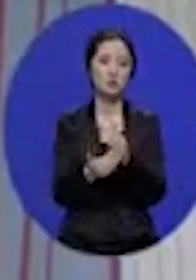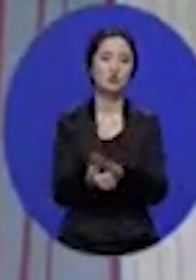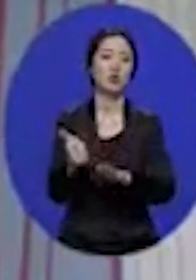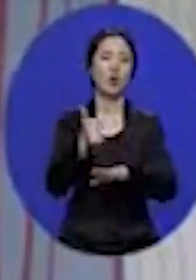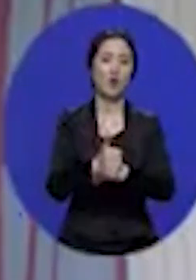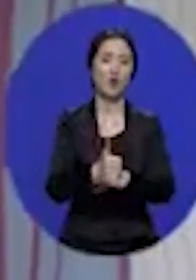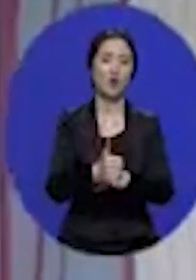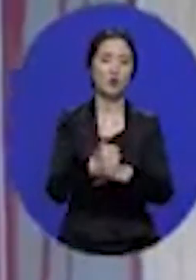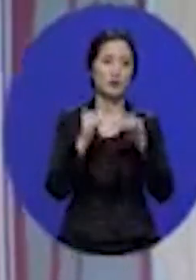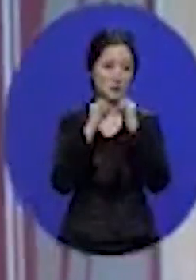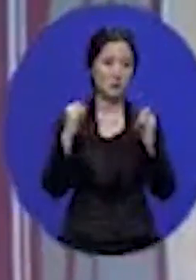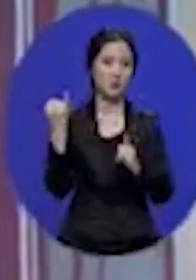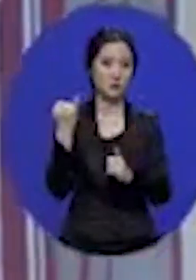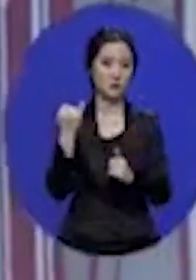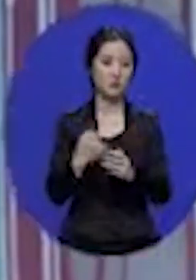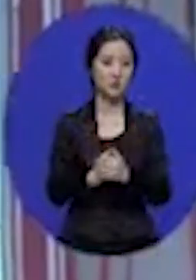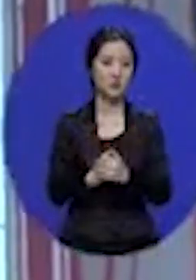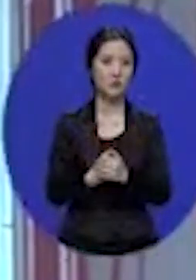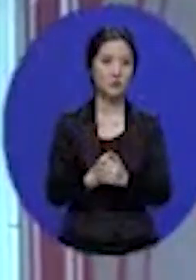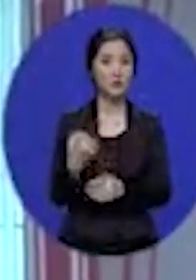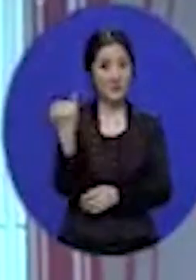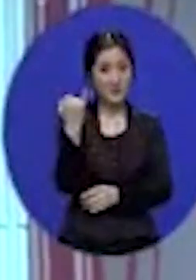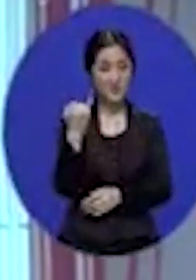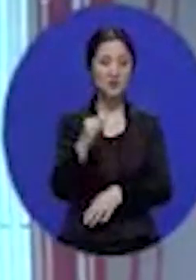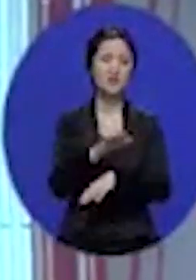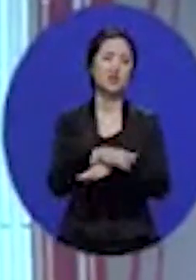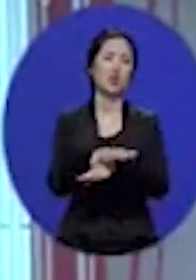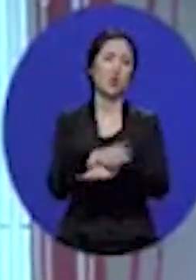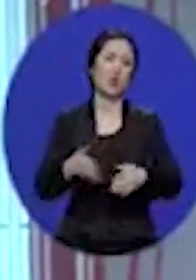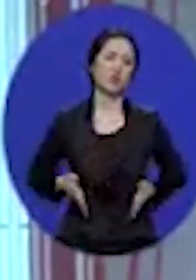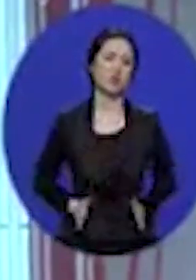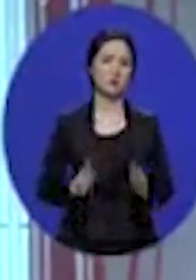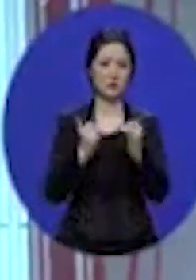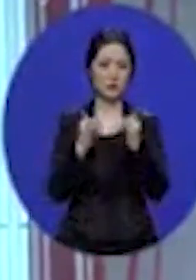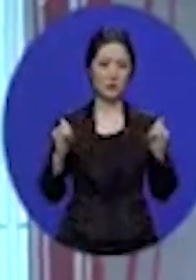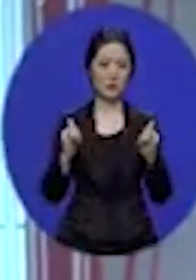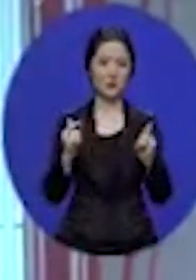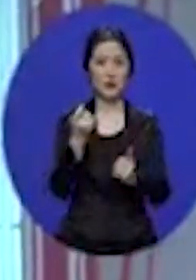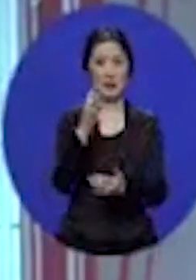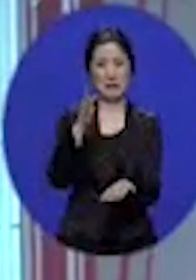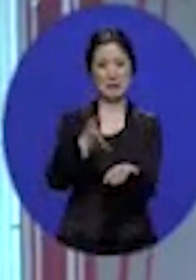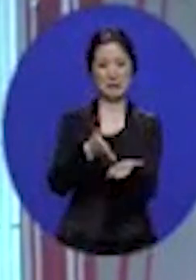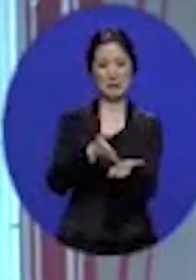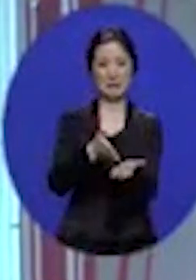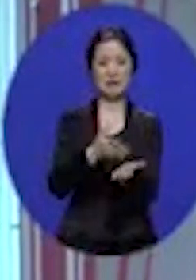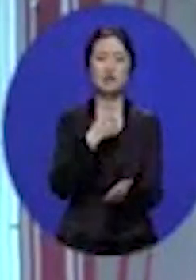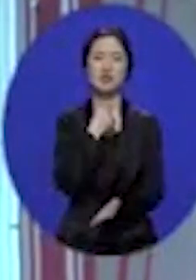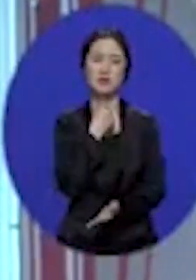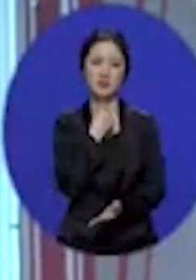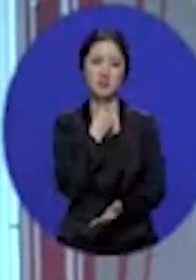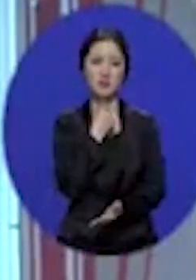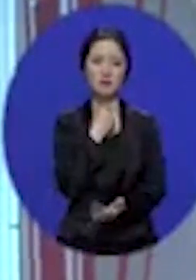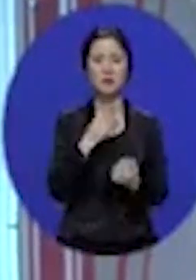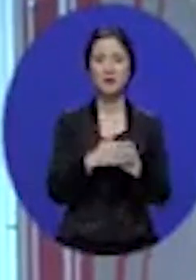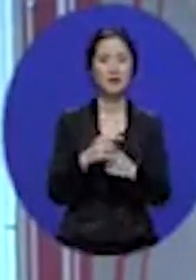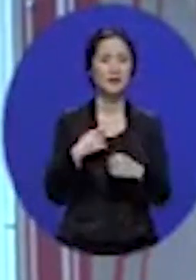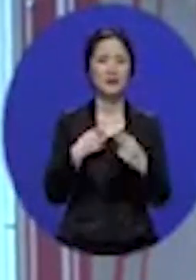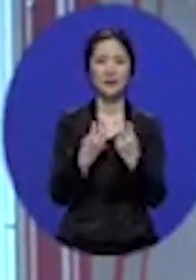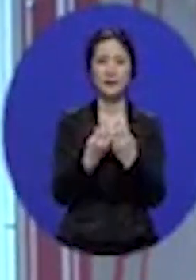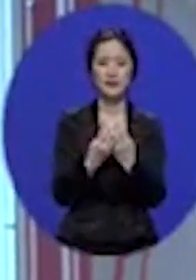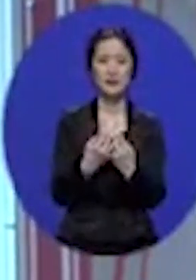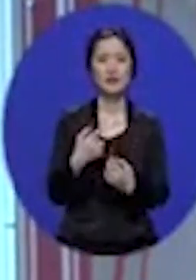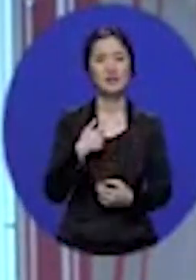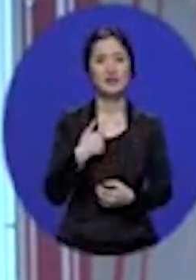태어났는데 이분이 아나운서가 너무 하고 싶더래요. 그래서 춘천 MBC 사장님한테 편지를 썼대요.